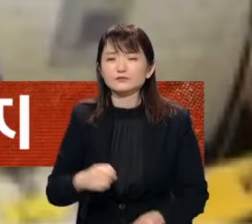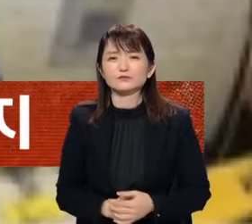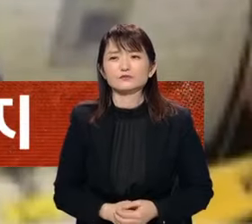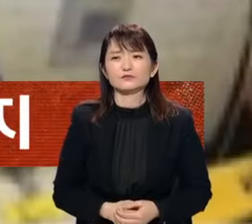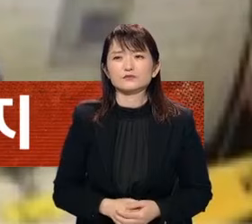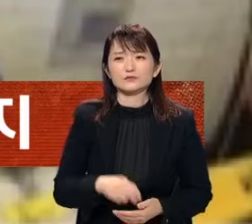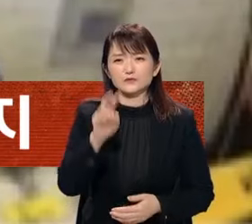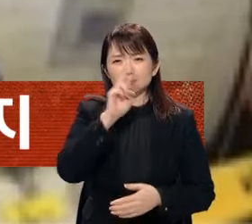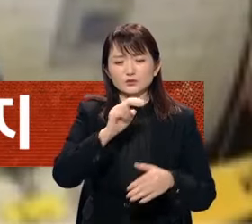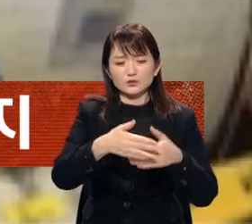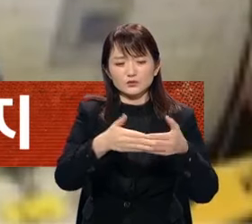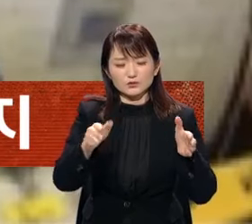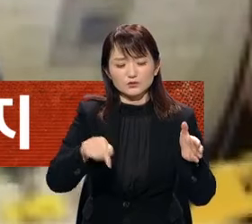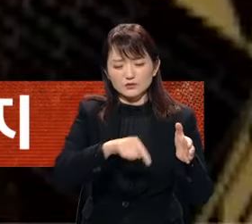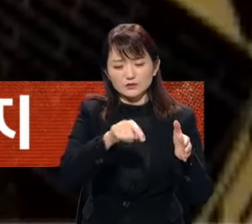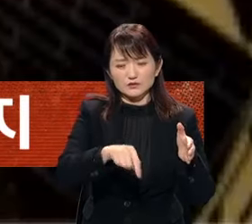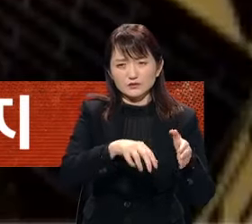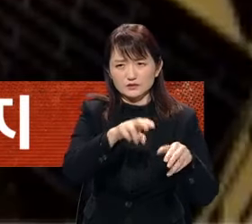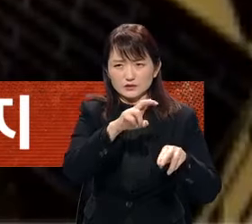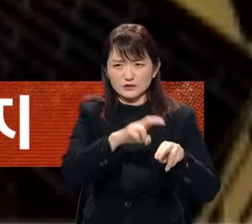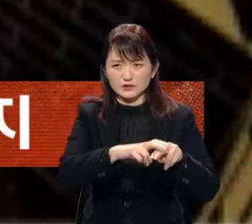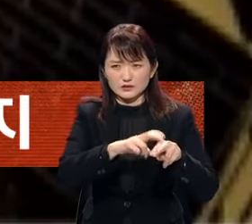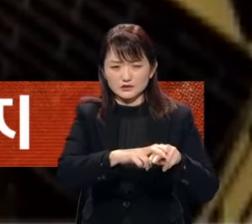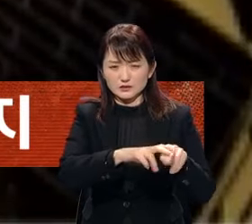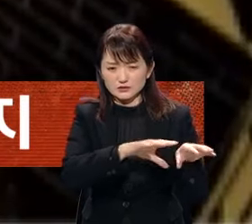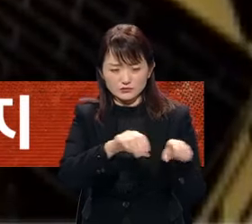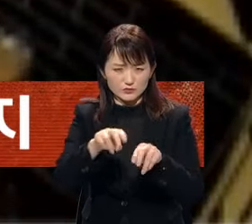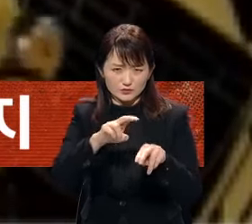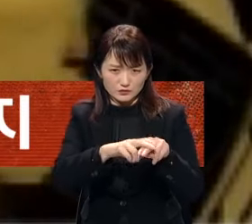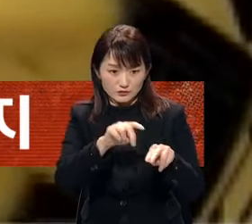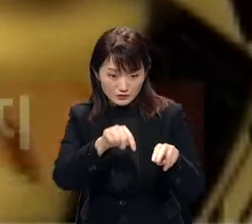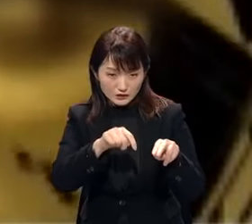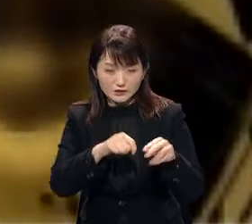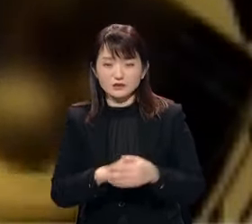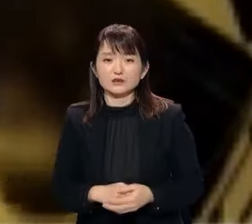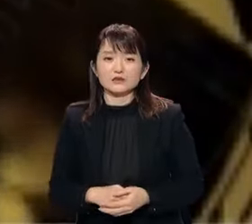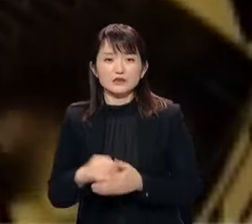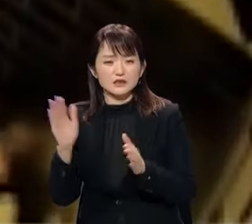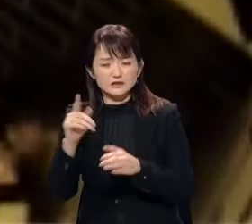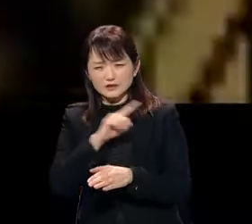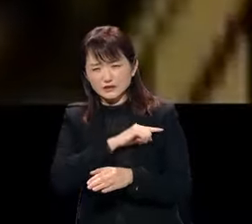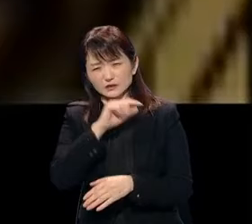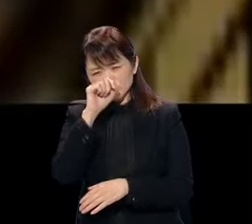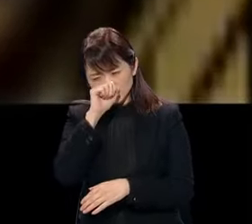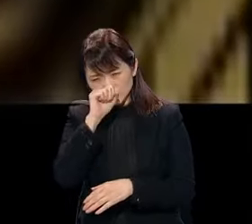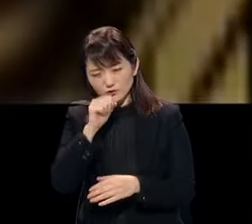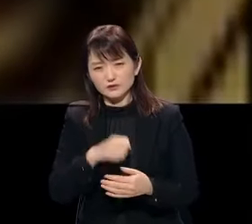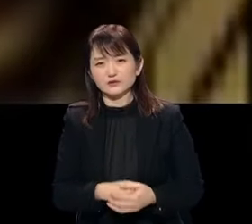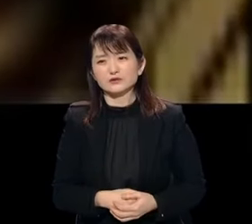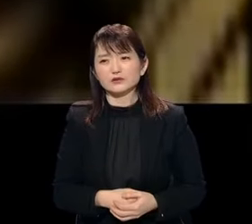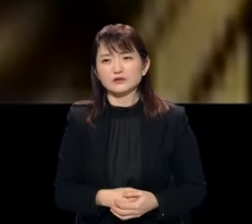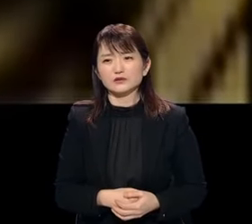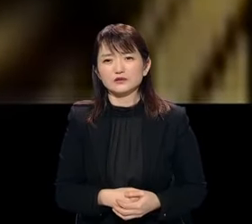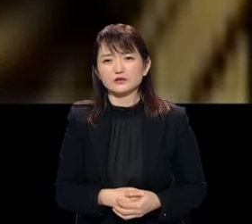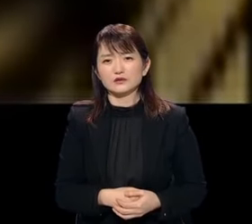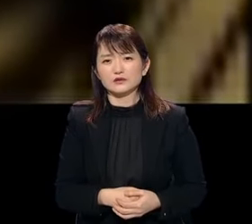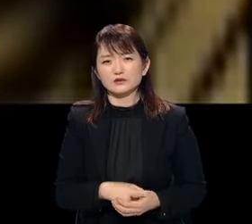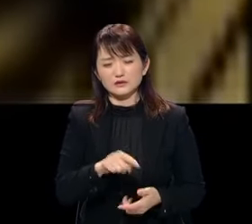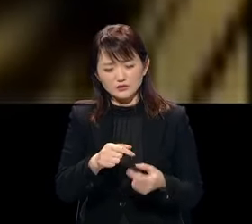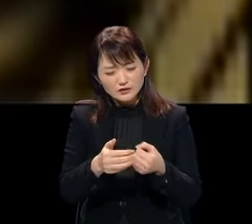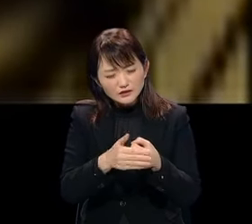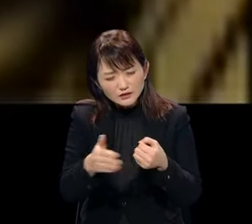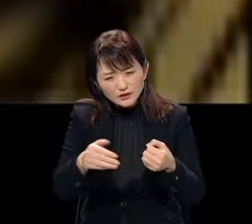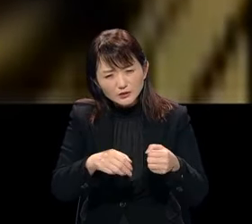중에서도 좌식 소파가 있기 때문에 그 노래방 주로 이용하는 학생들이 가장 많이 찾는 방이었다고 합니다. 그래서 망가뜨리고 간 게 더 속상했다고